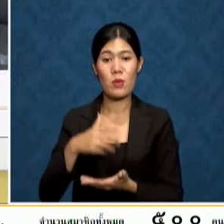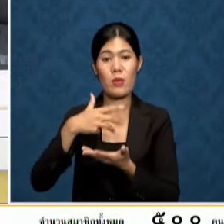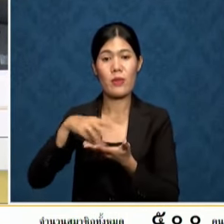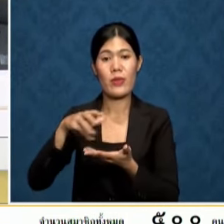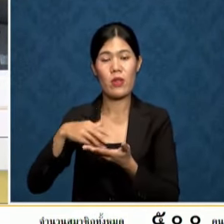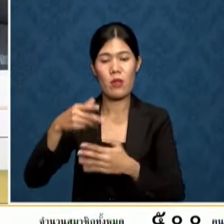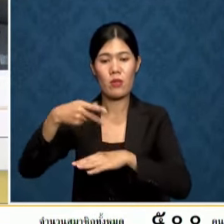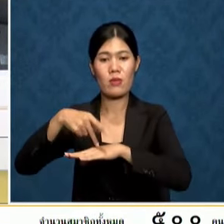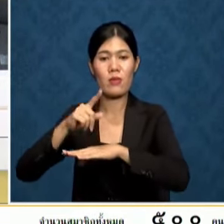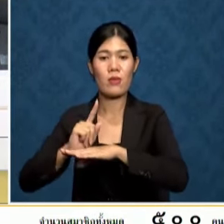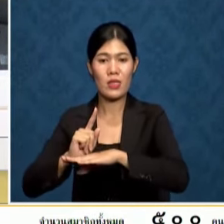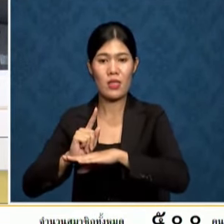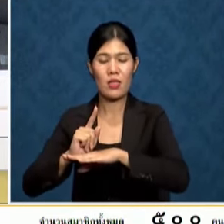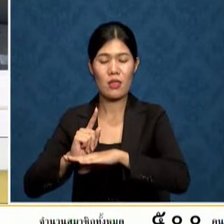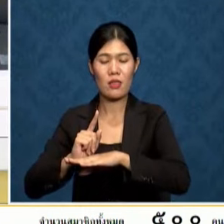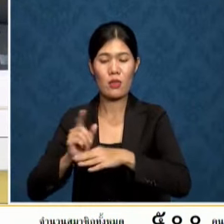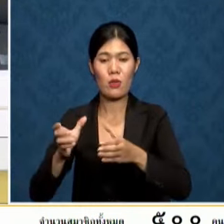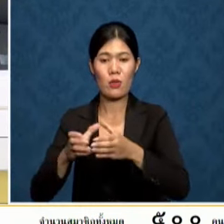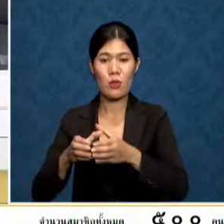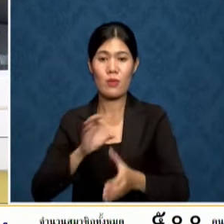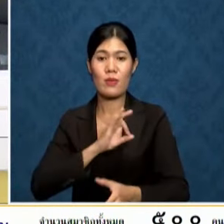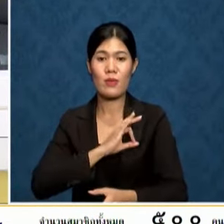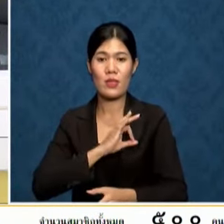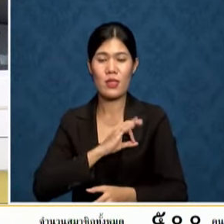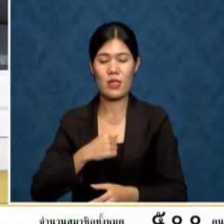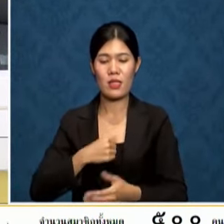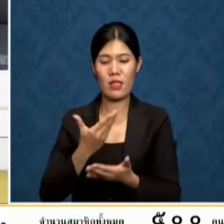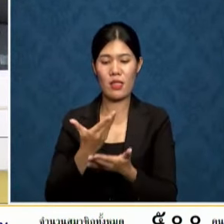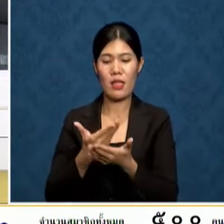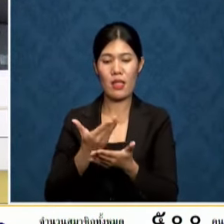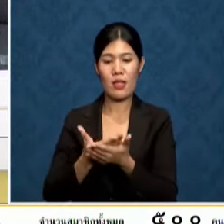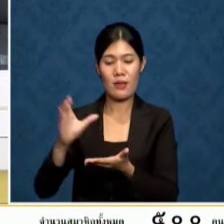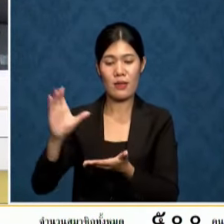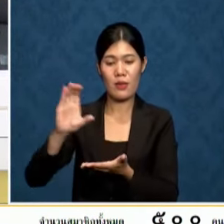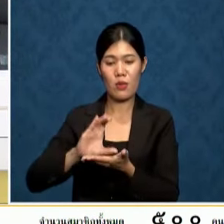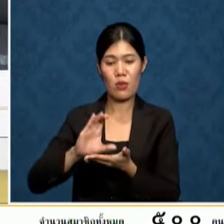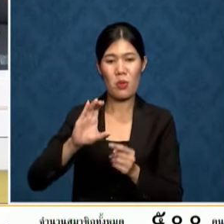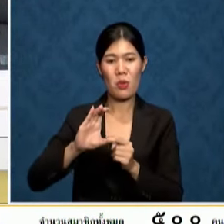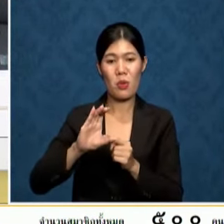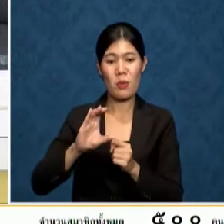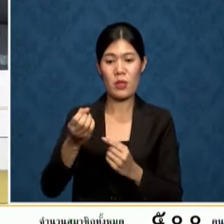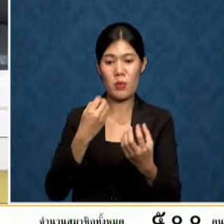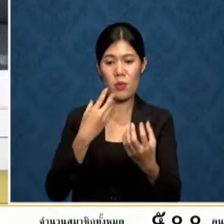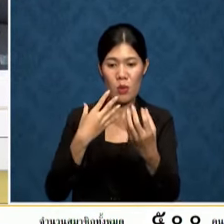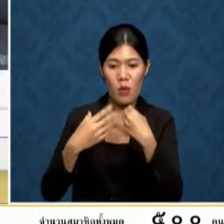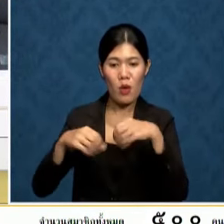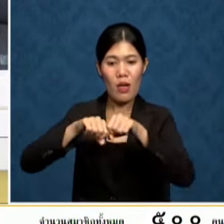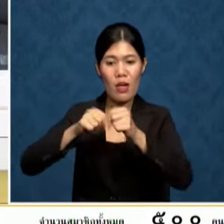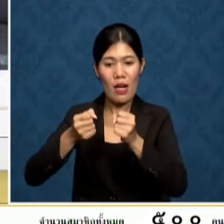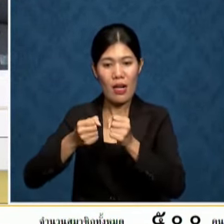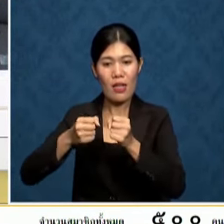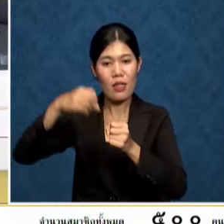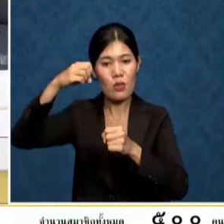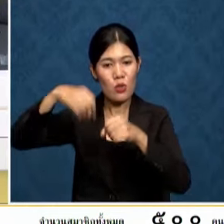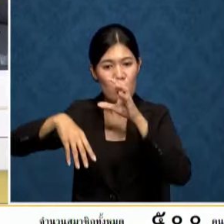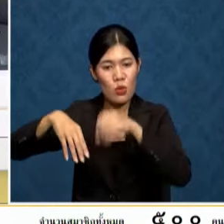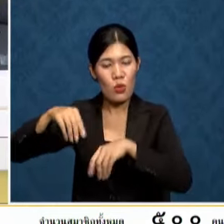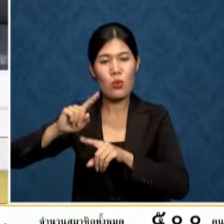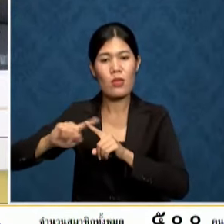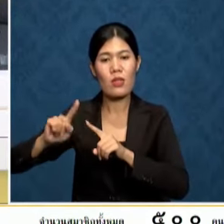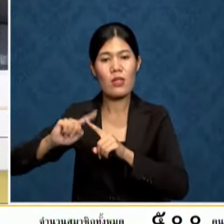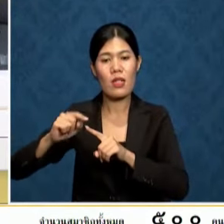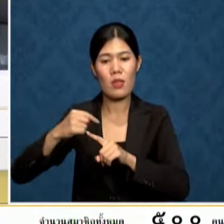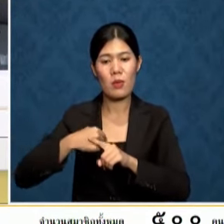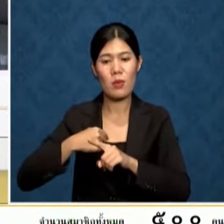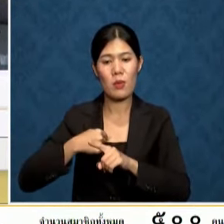สมาชิกคือในส่วนของงบประมาณที่มีการกล่าวอ้างว่าถูกตัดนะครับผมเองก็ไปทำการบ้านกับทางสำนักงบประมาณกับ